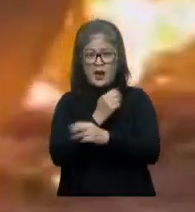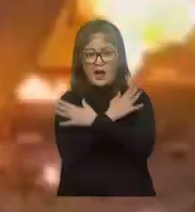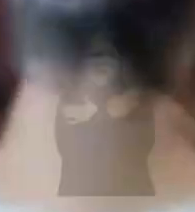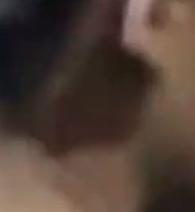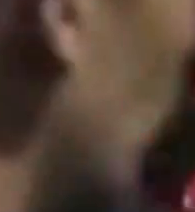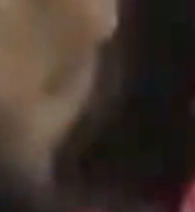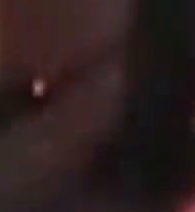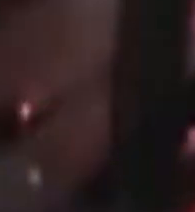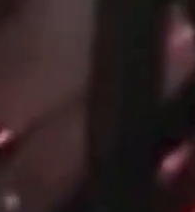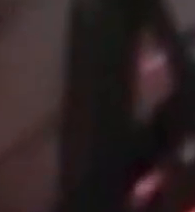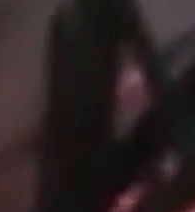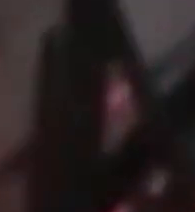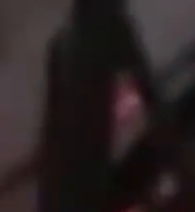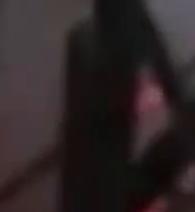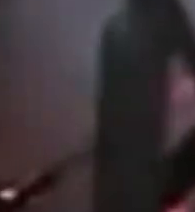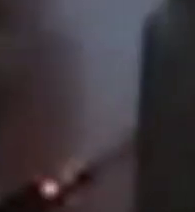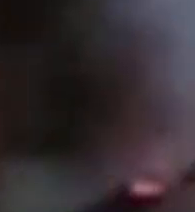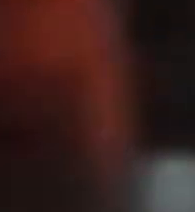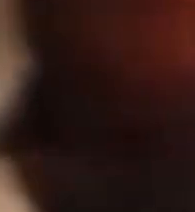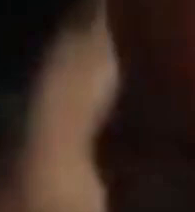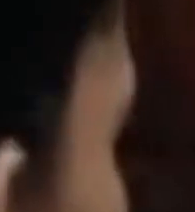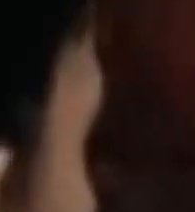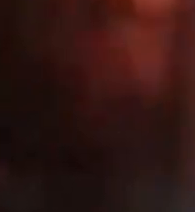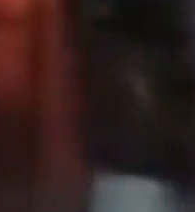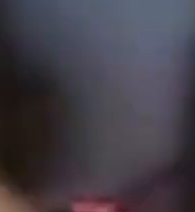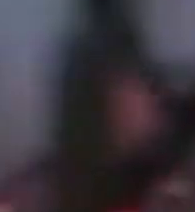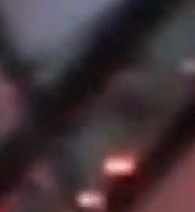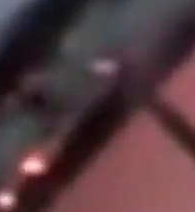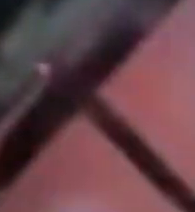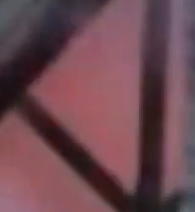yang terbuat dari kayu ini dengan cepat ludes terbakar, tak tersisa.